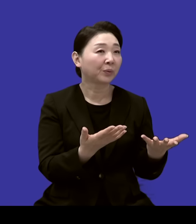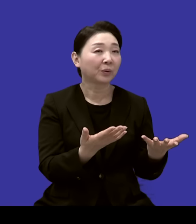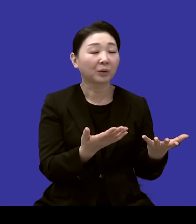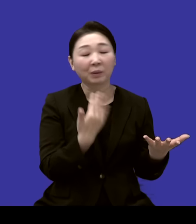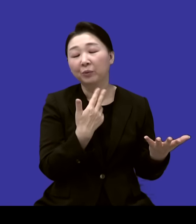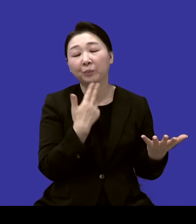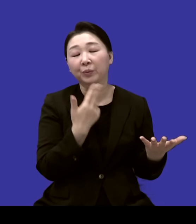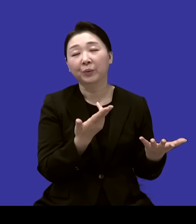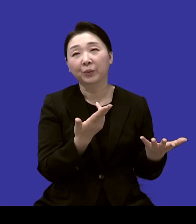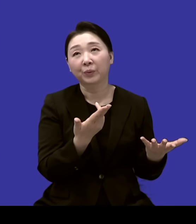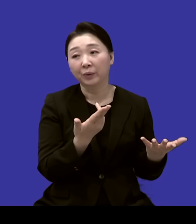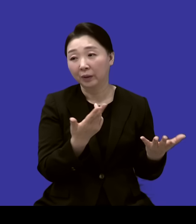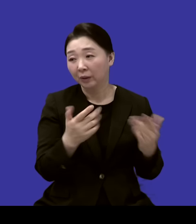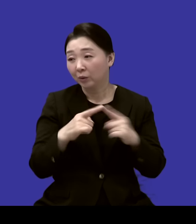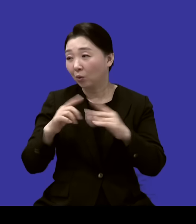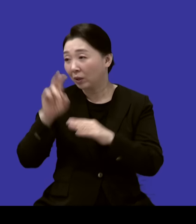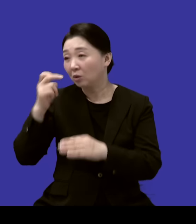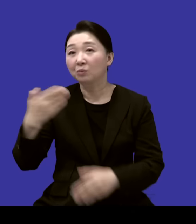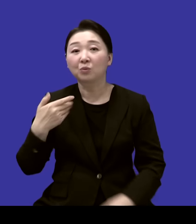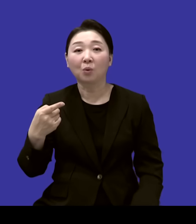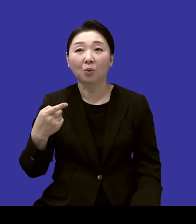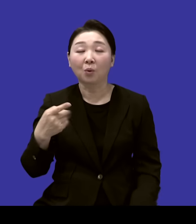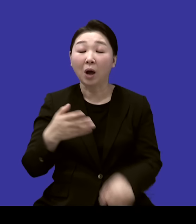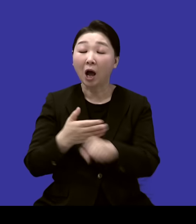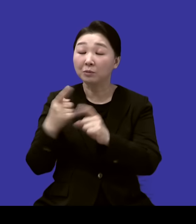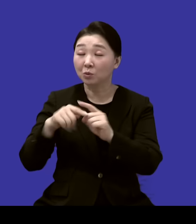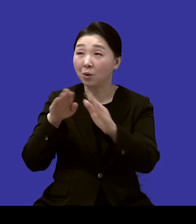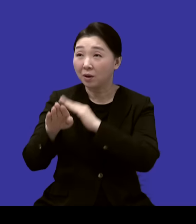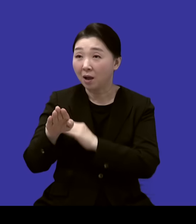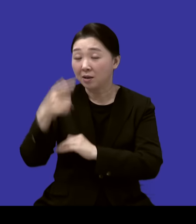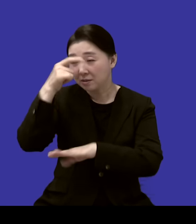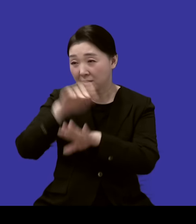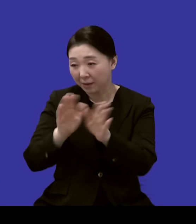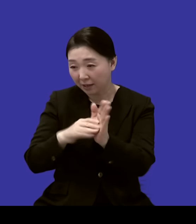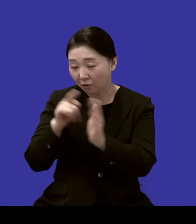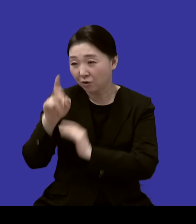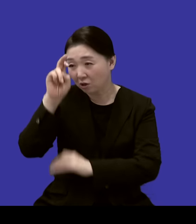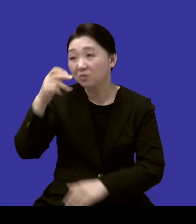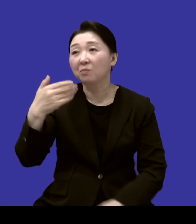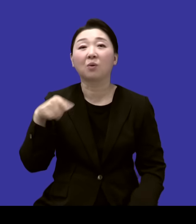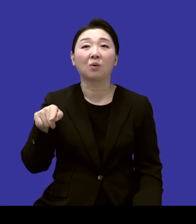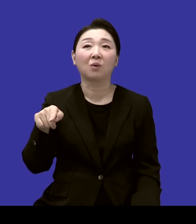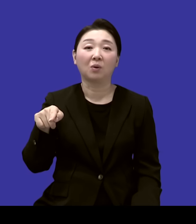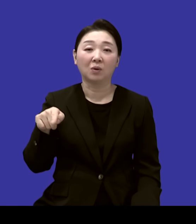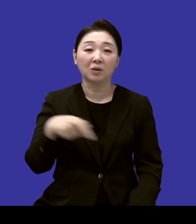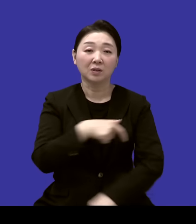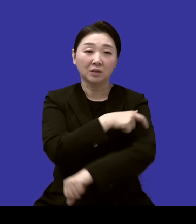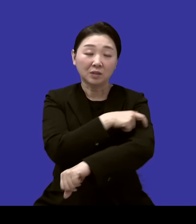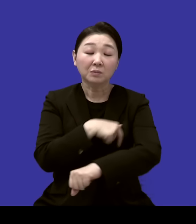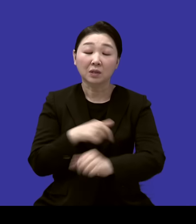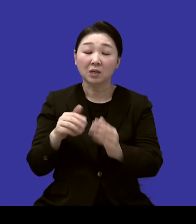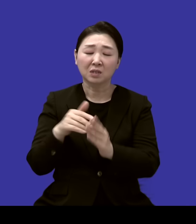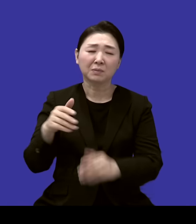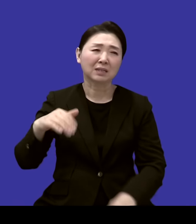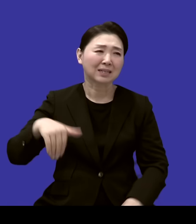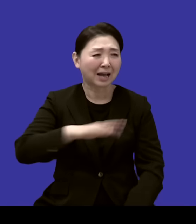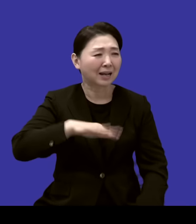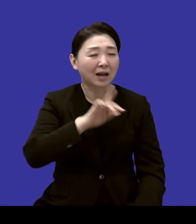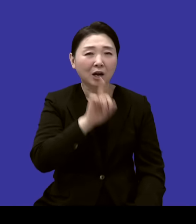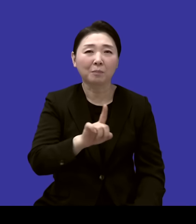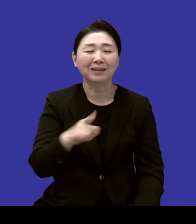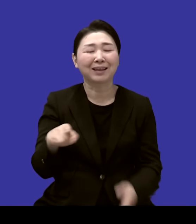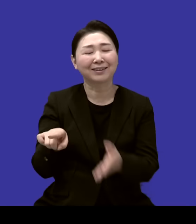주더라고요. 예. 그래서 한번 9시에 교회를 가면은 예배 다 드리고 식사까지 하고 제가 거의 집사님들이 제발 집에 가라고 할 때까지 교회에